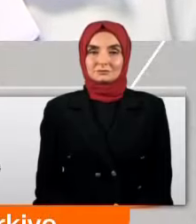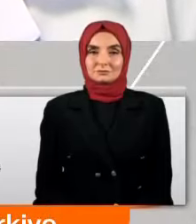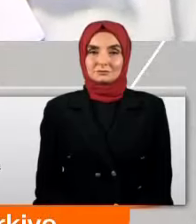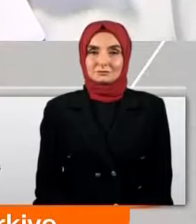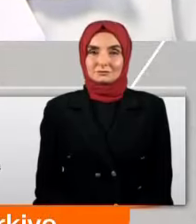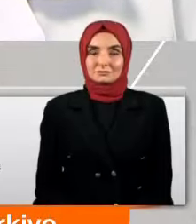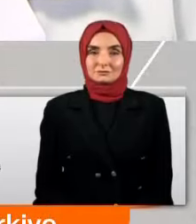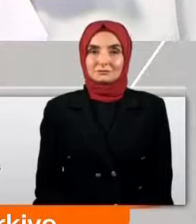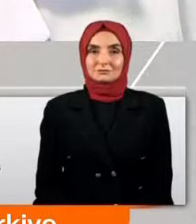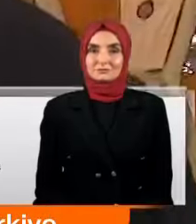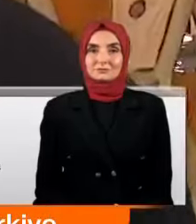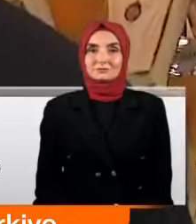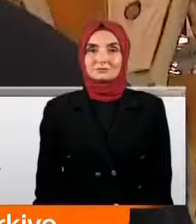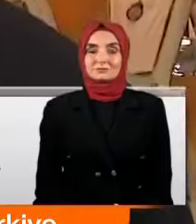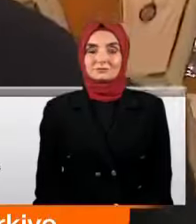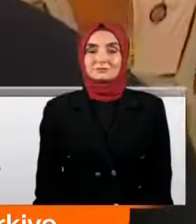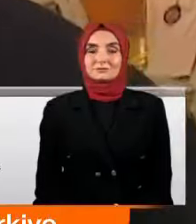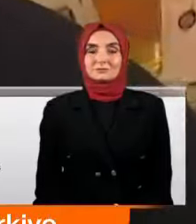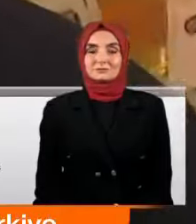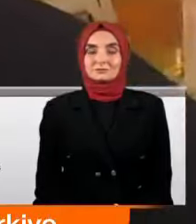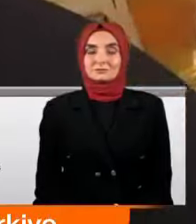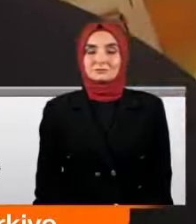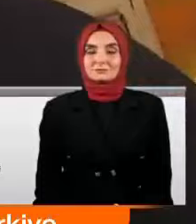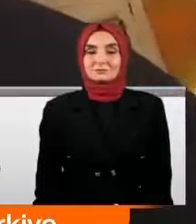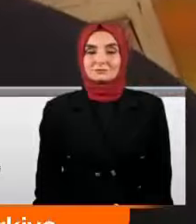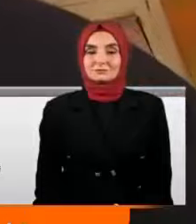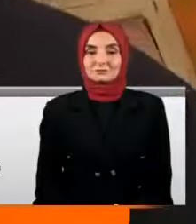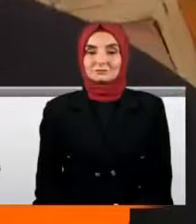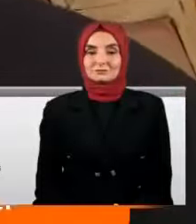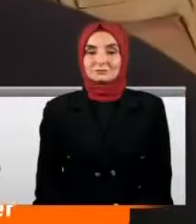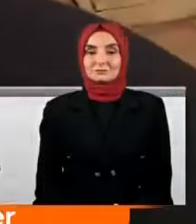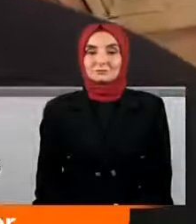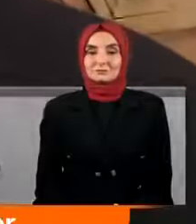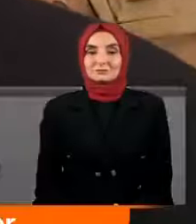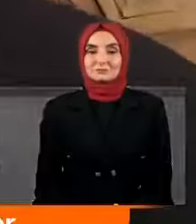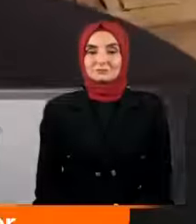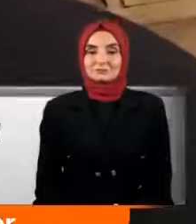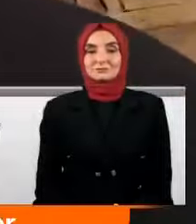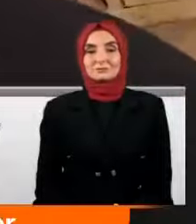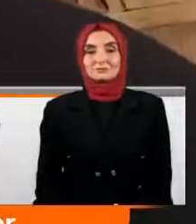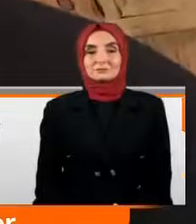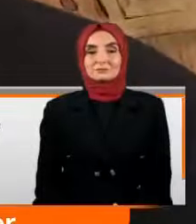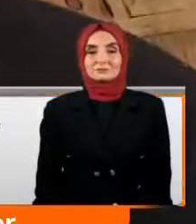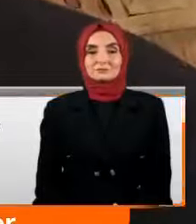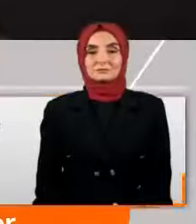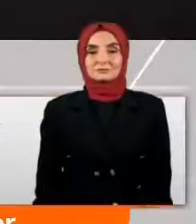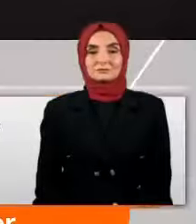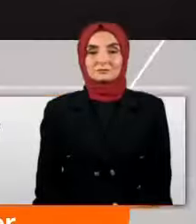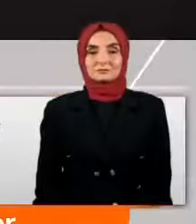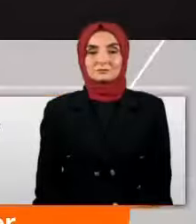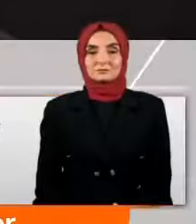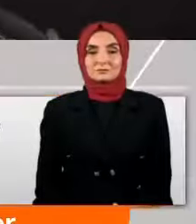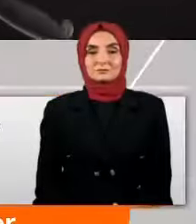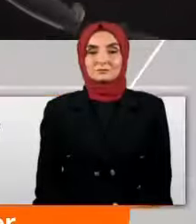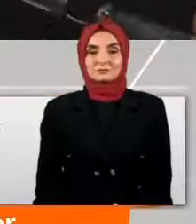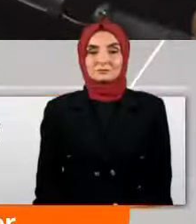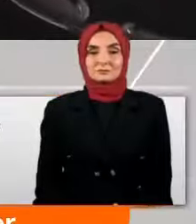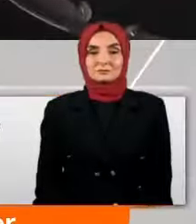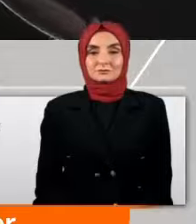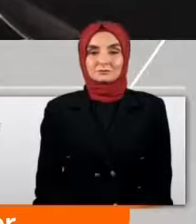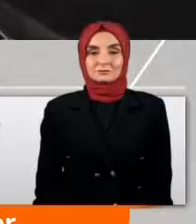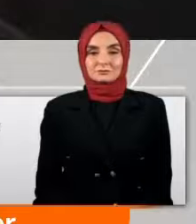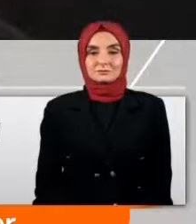sahteliğini teyit edebiliriz. Bir balın orijinal olmadığını ancak koklayarak anlaşılır. Mesela şunu bir koklayalım.